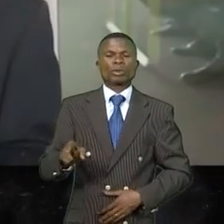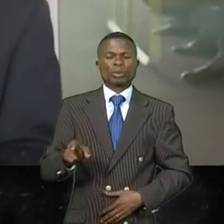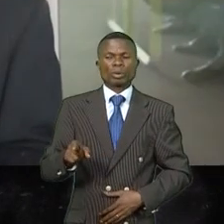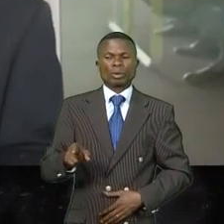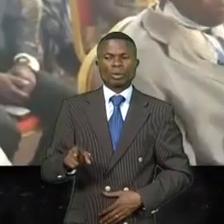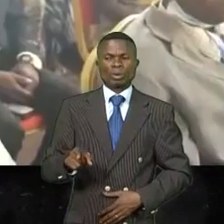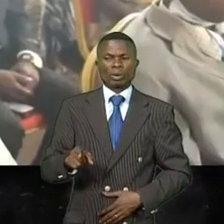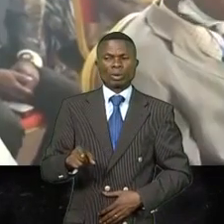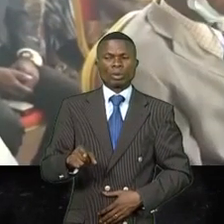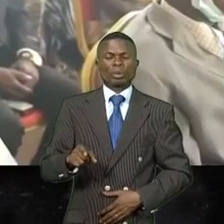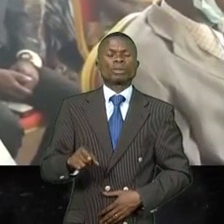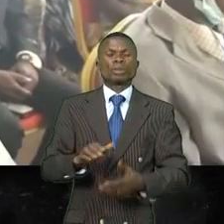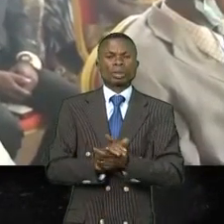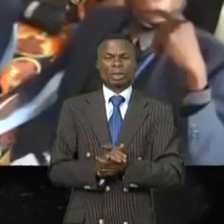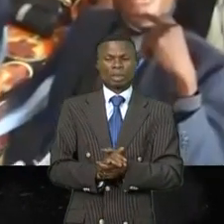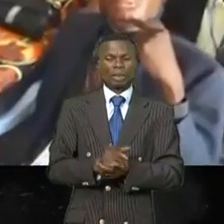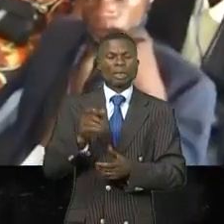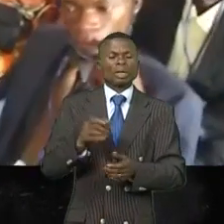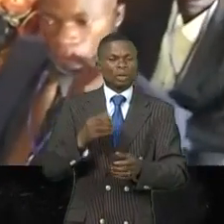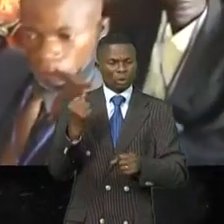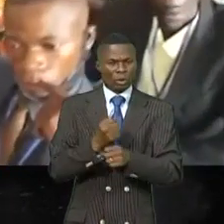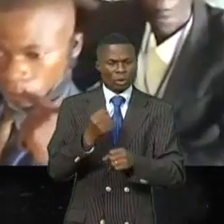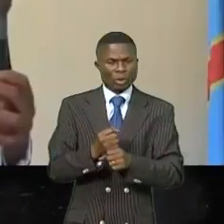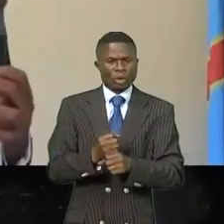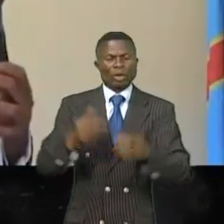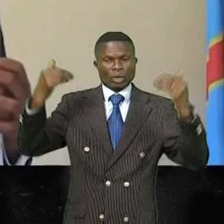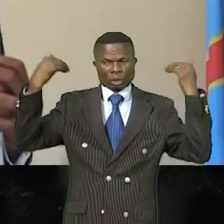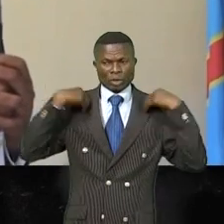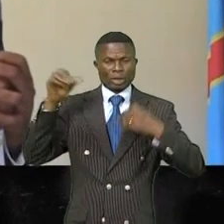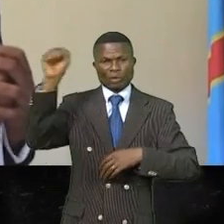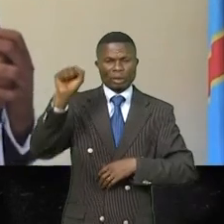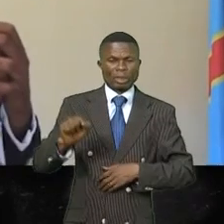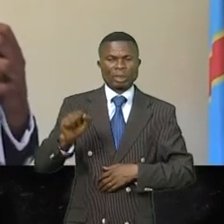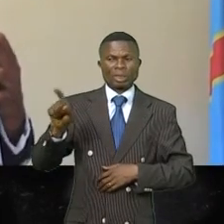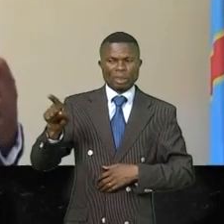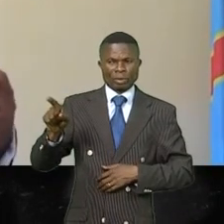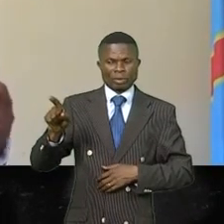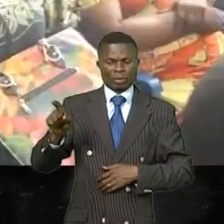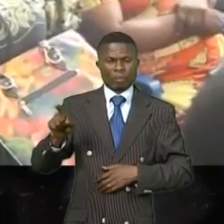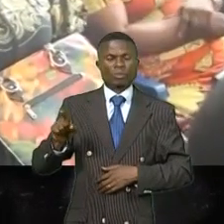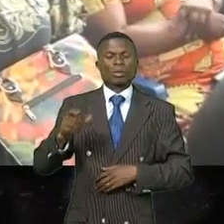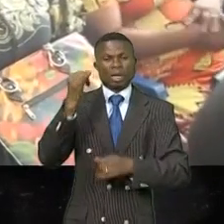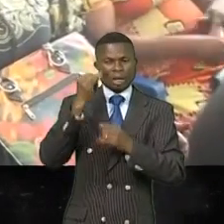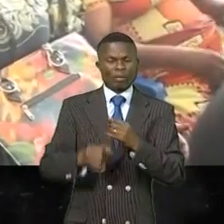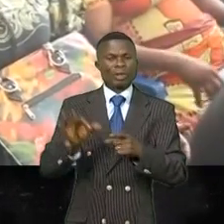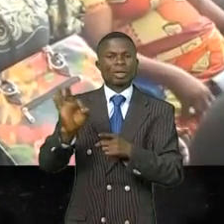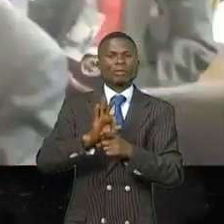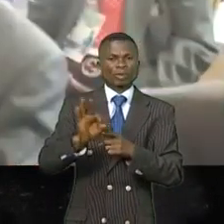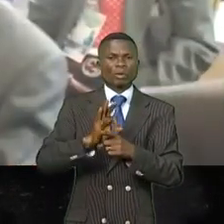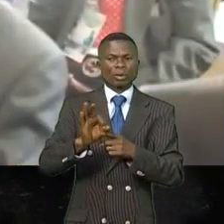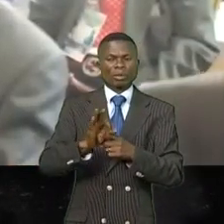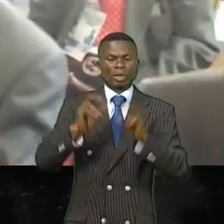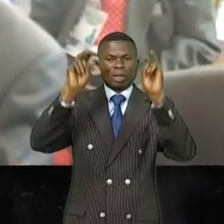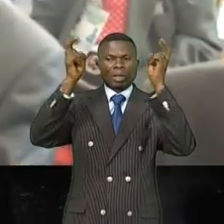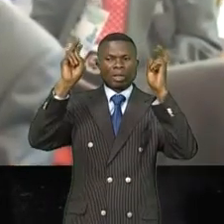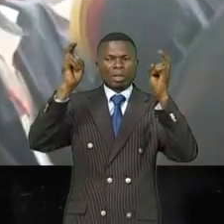Tshilombo, COSAS en sigle, qui sera piloté par Samuel Alibala, cela au terme d'une formation sous le